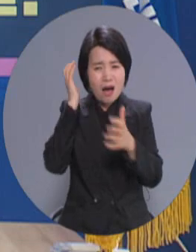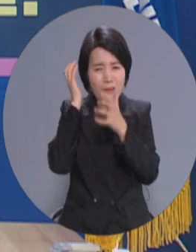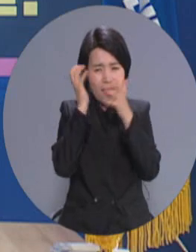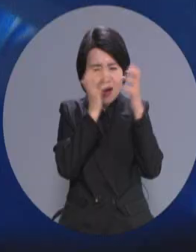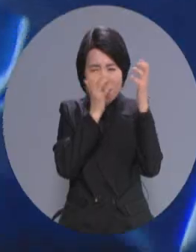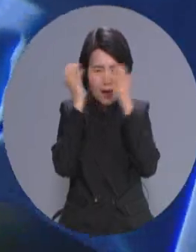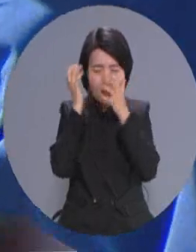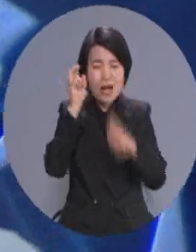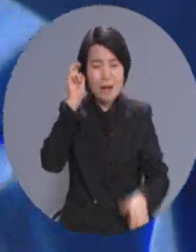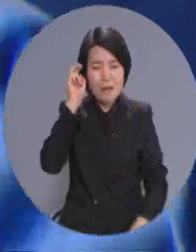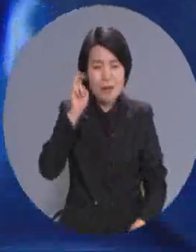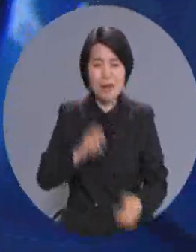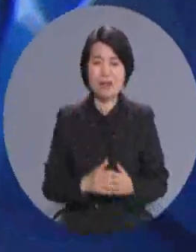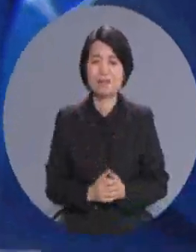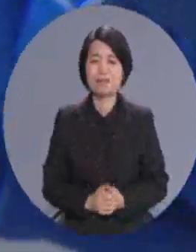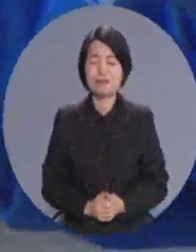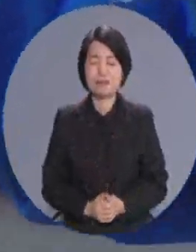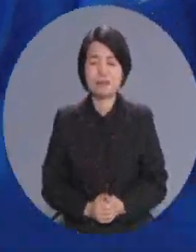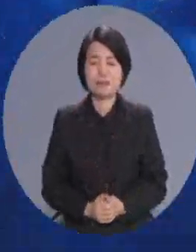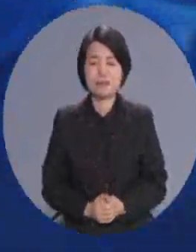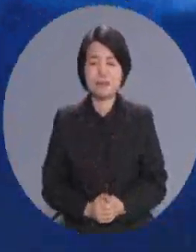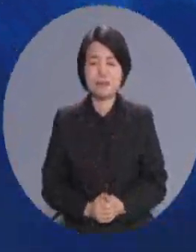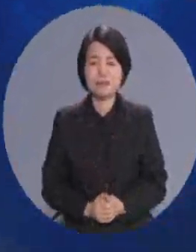보입니다 MBC 뉴스 철입니다